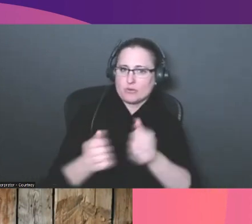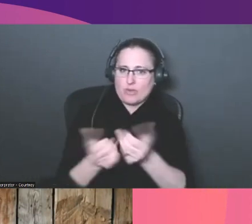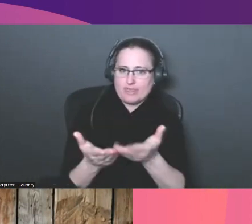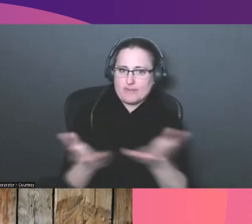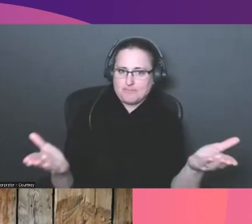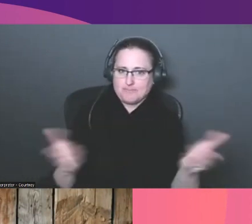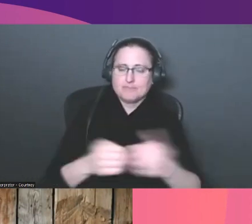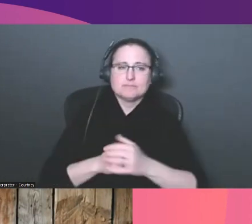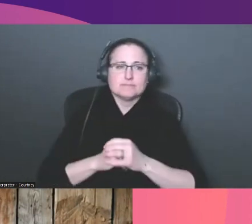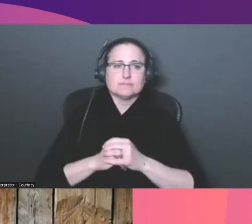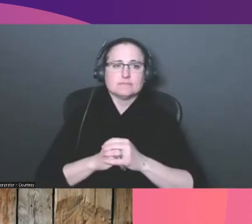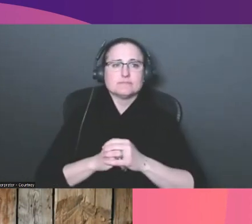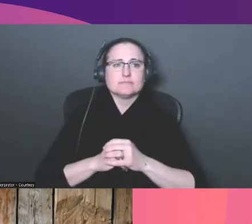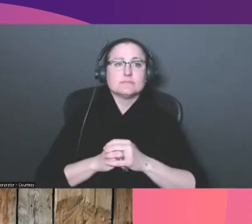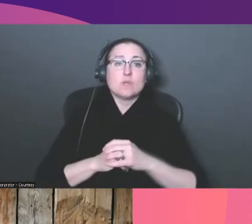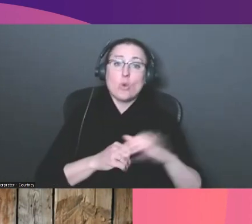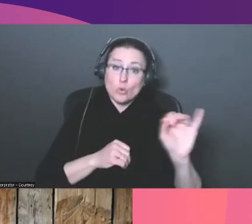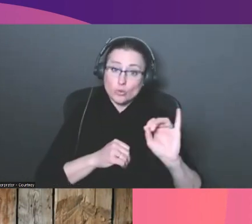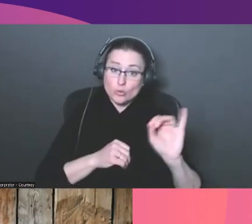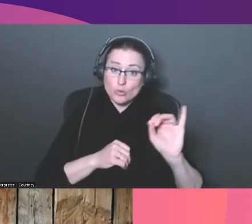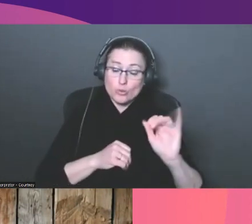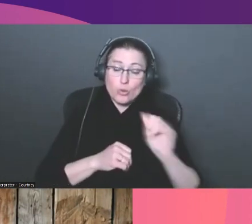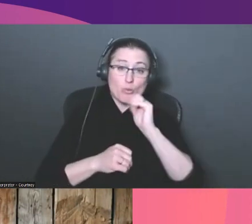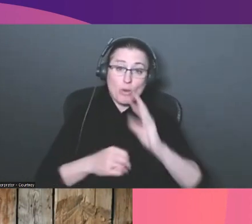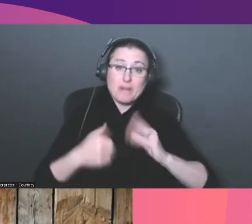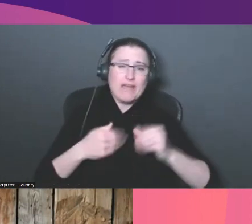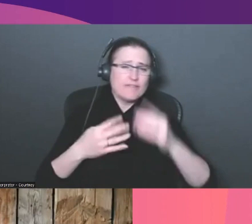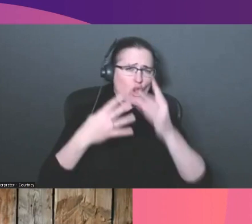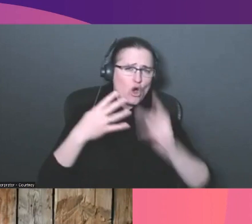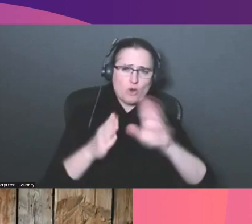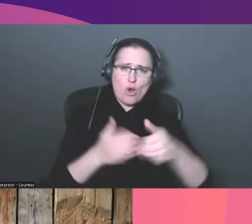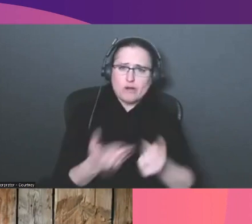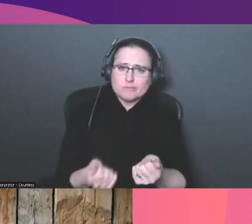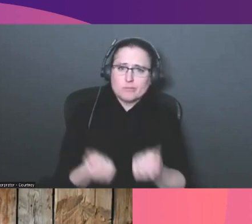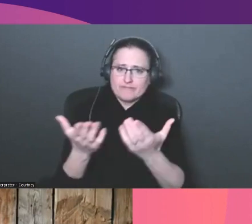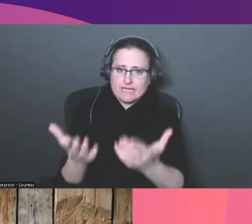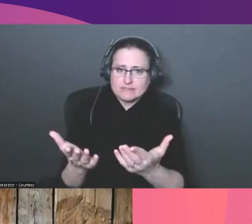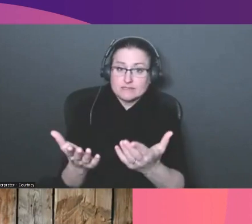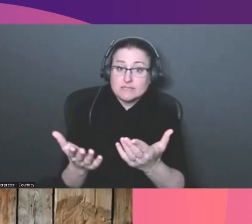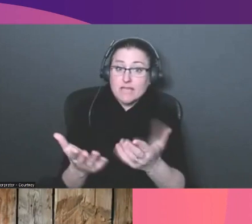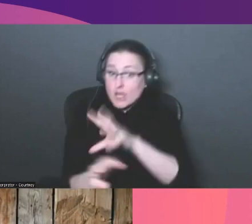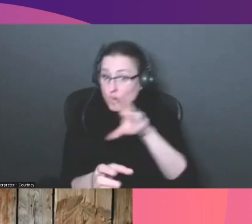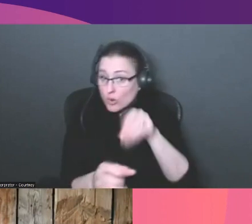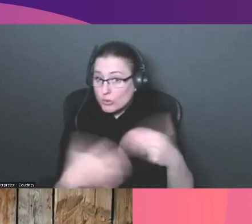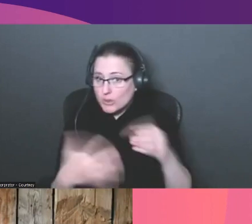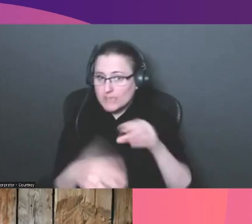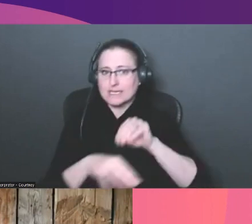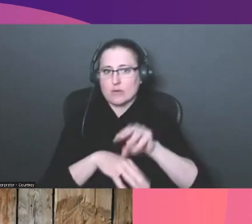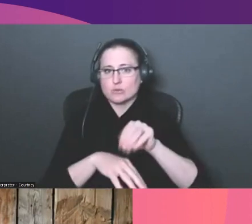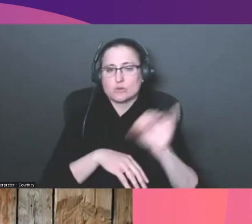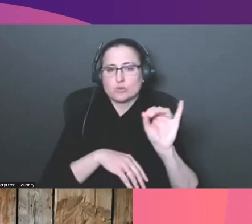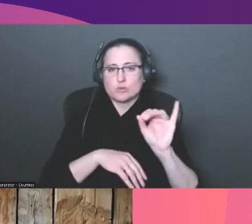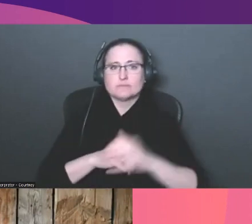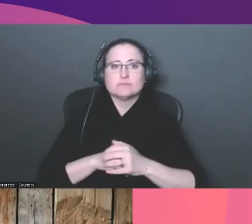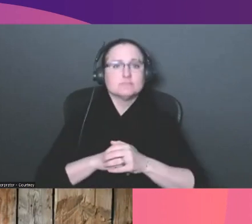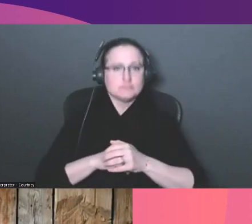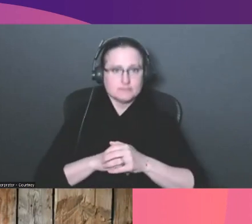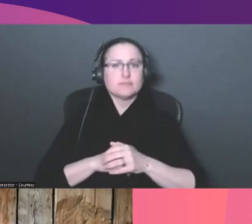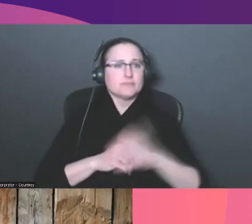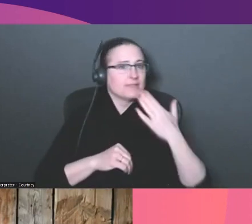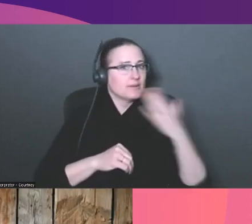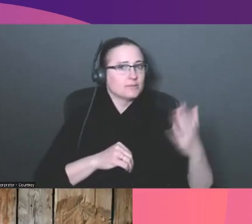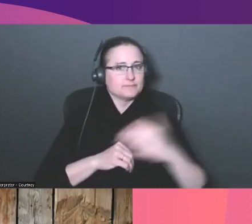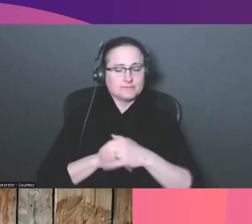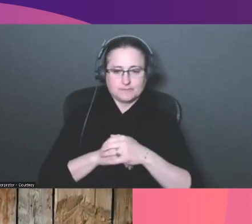autochtones. Par ailleurs, il faut s'assurer que les femmes ont toutes les options à leur disponibilité,